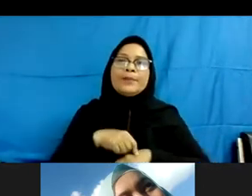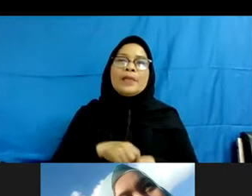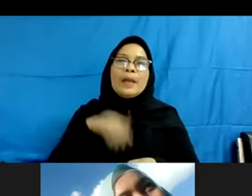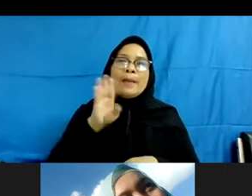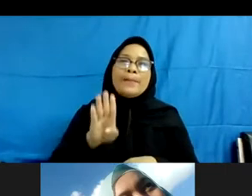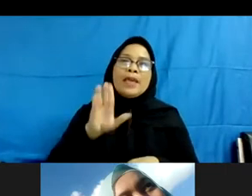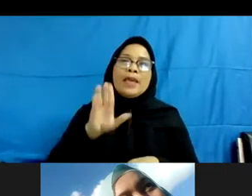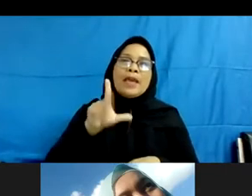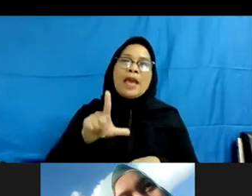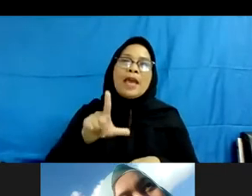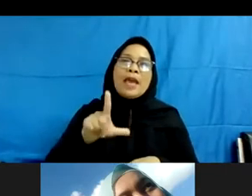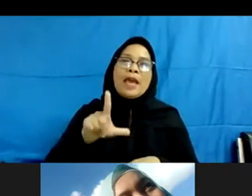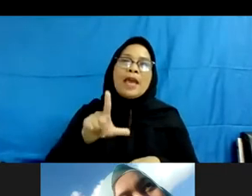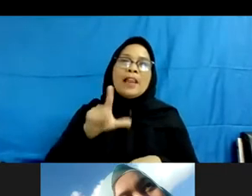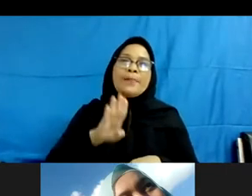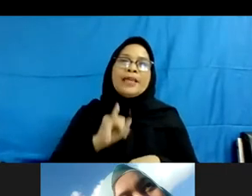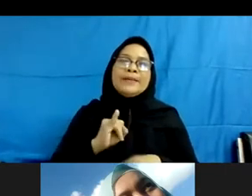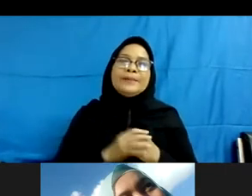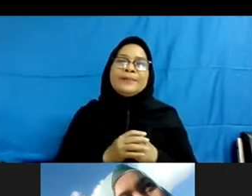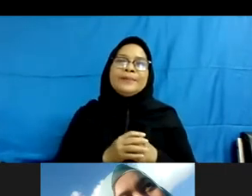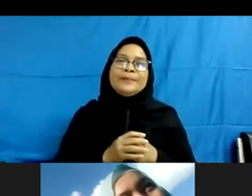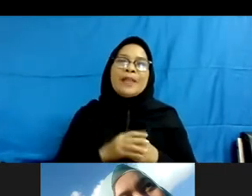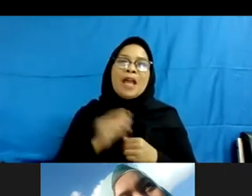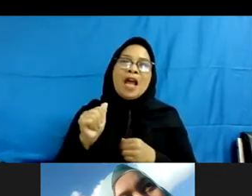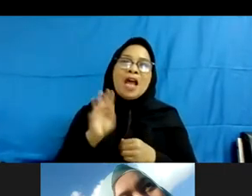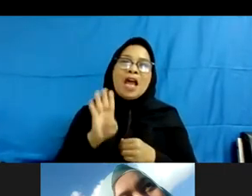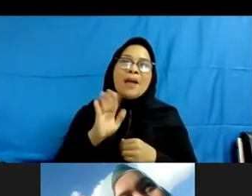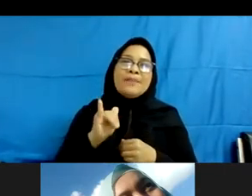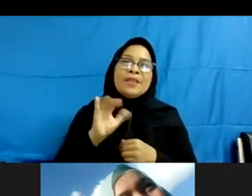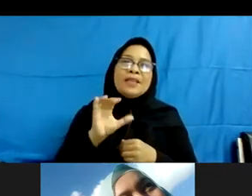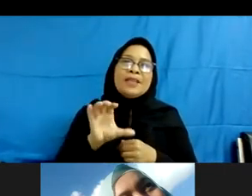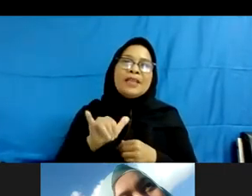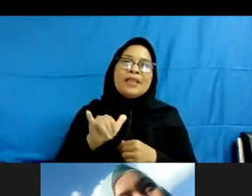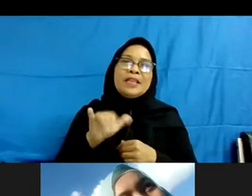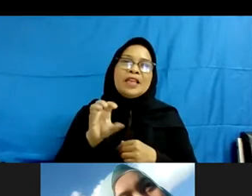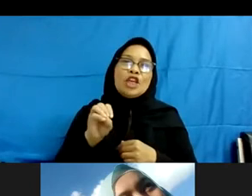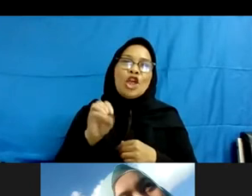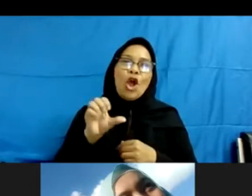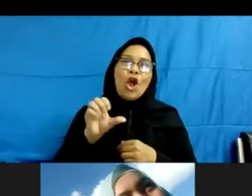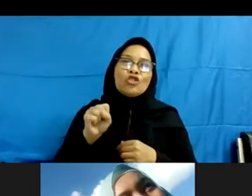BLBI sekarang ya. BLBI Abioso. Mirip bantuan likuiditas itu ya.